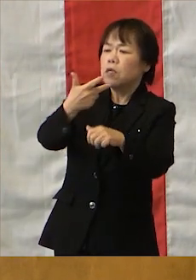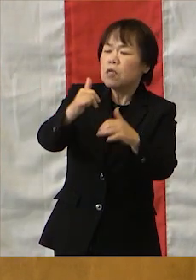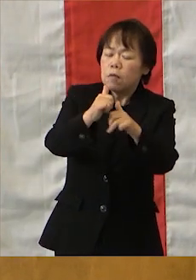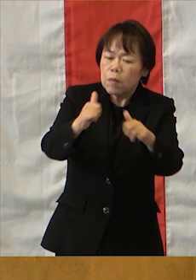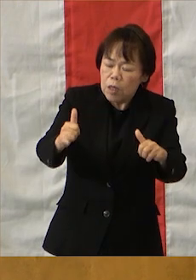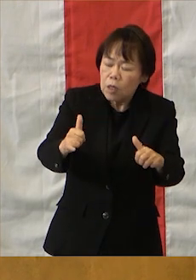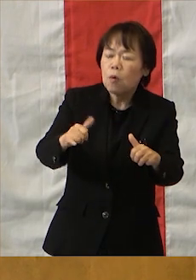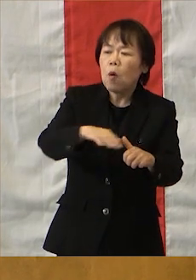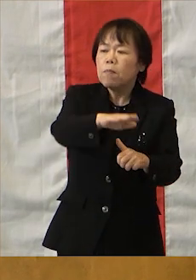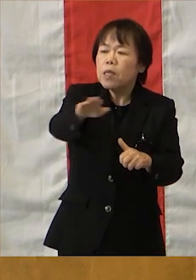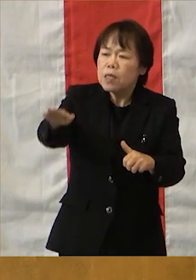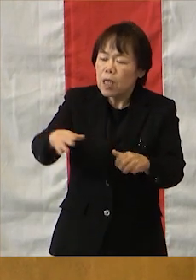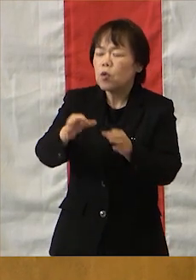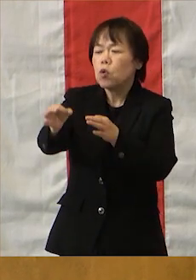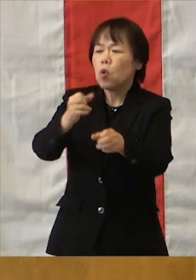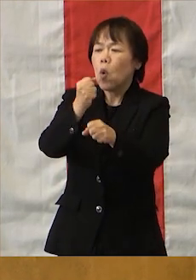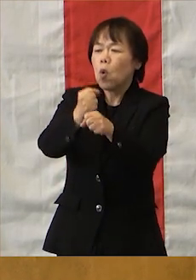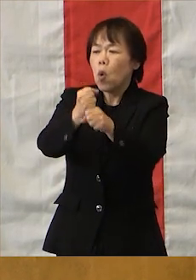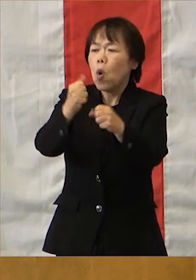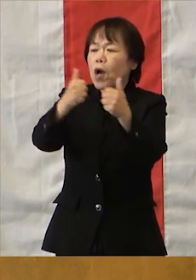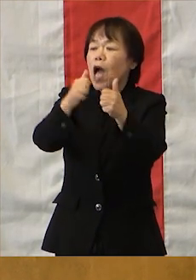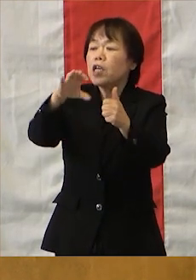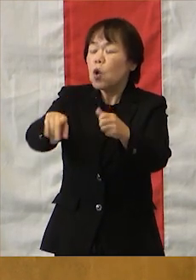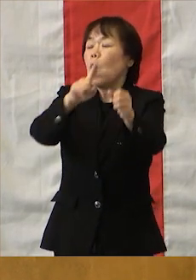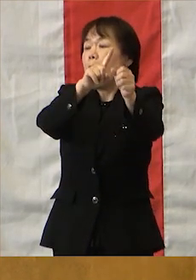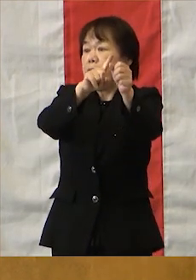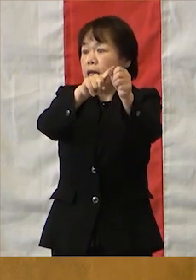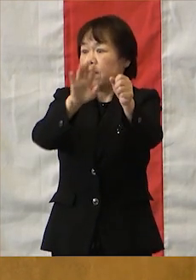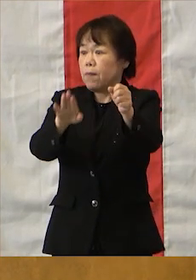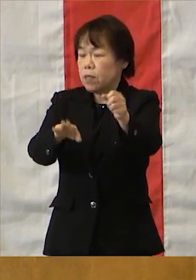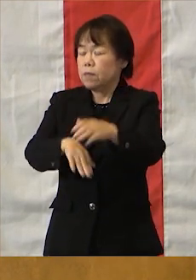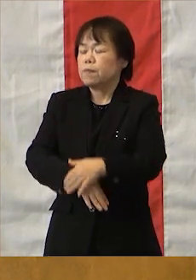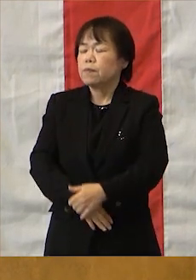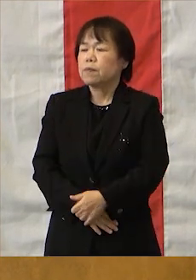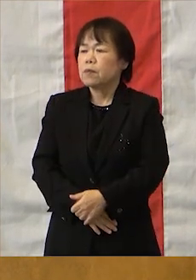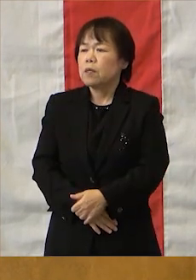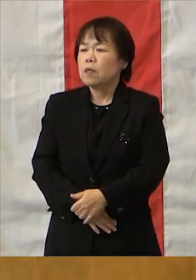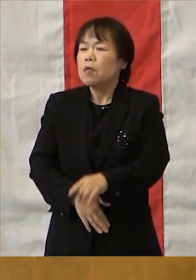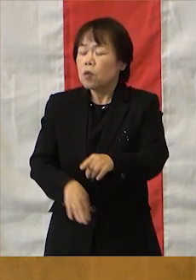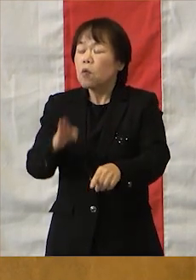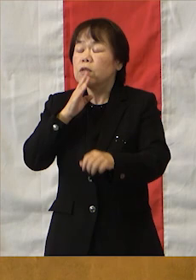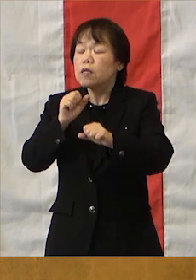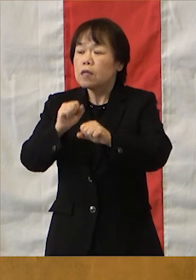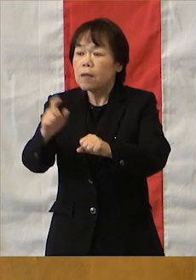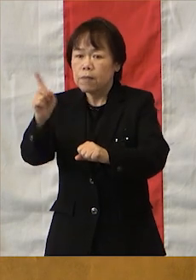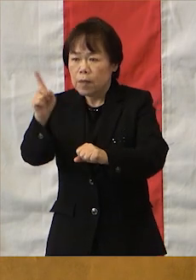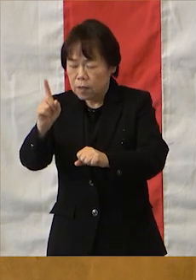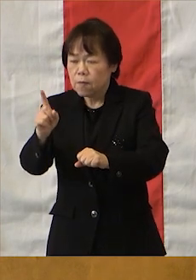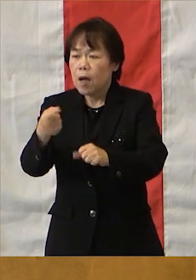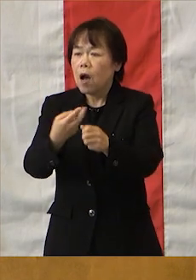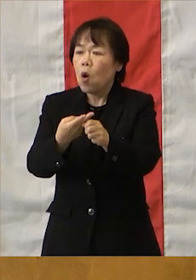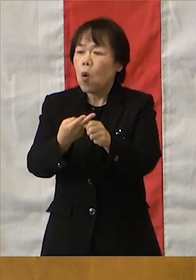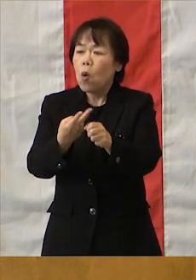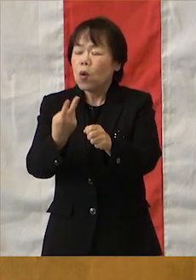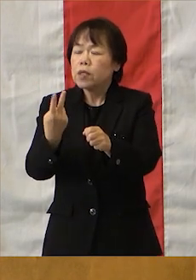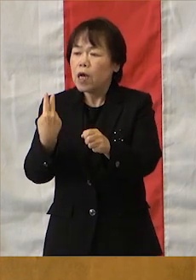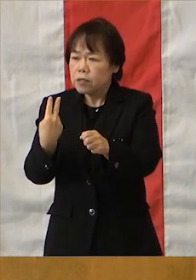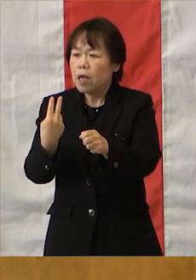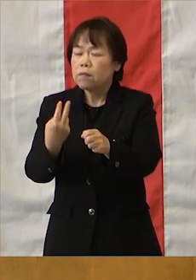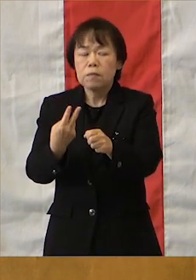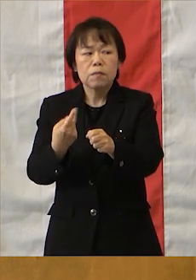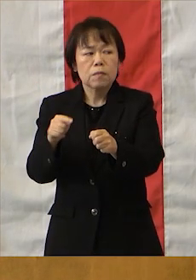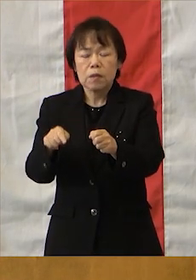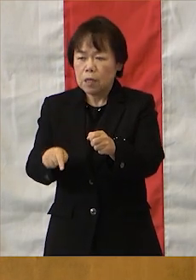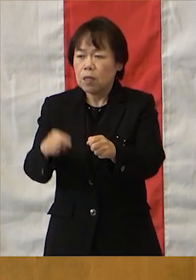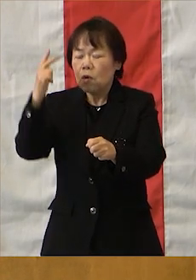なみんなの商工会議書を目指しておりますその実践として1昨年昨年